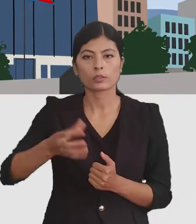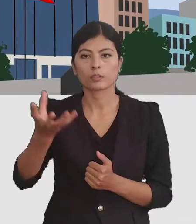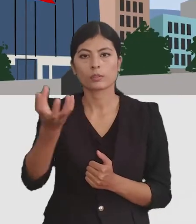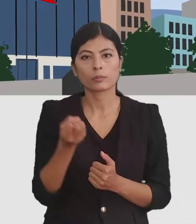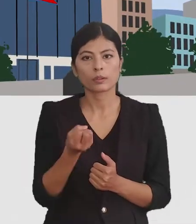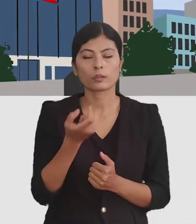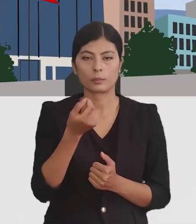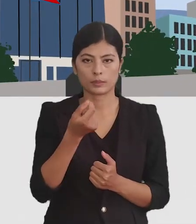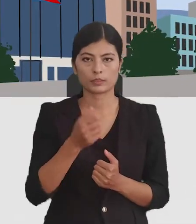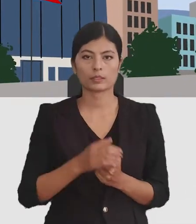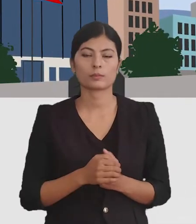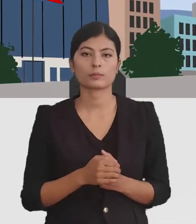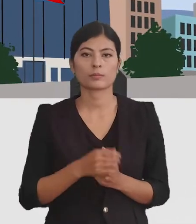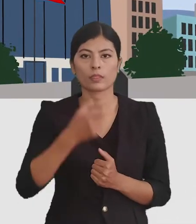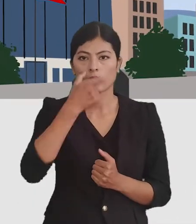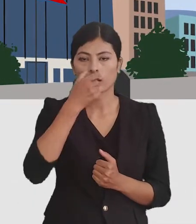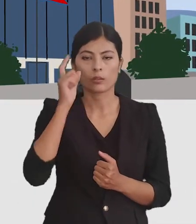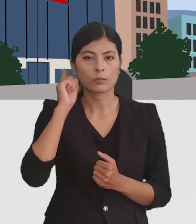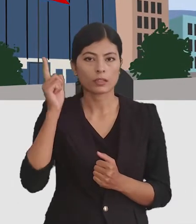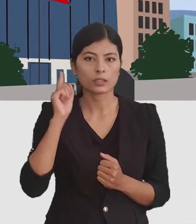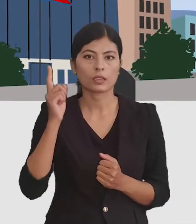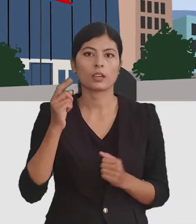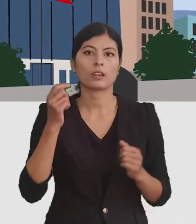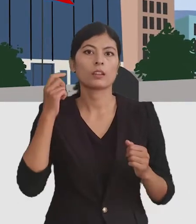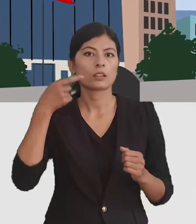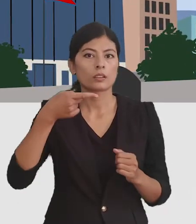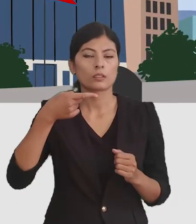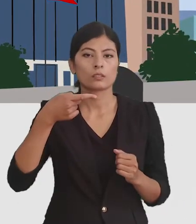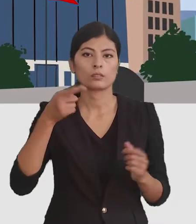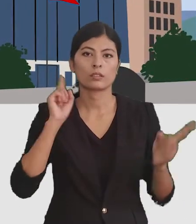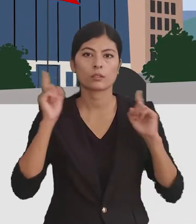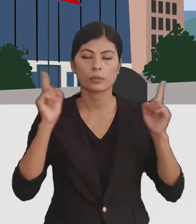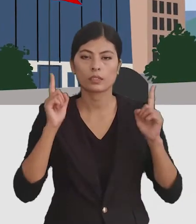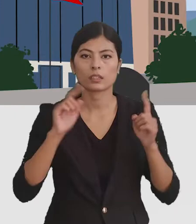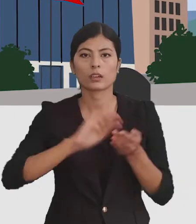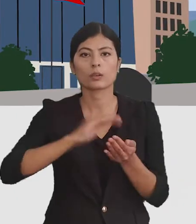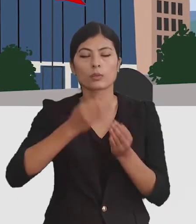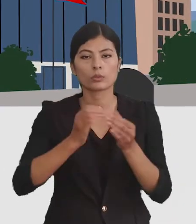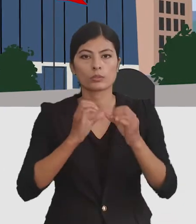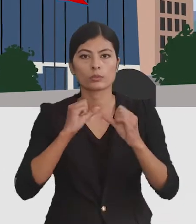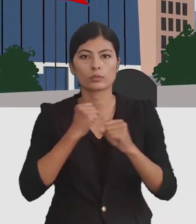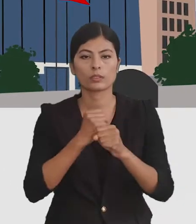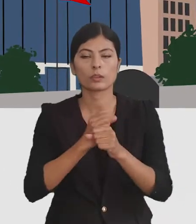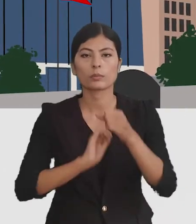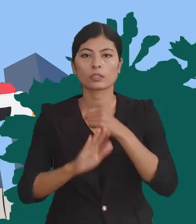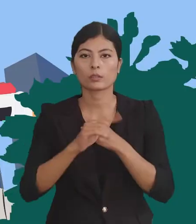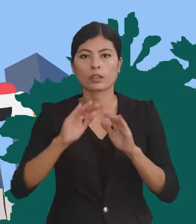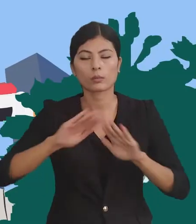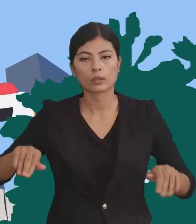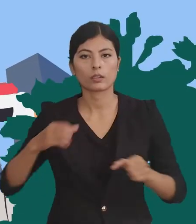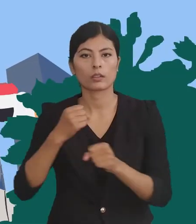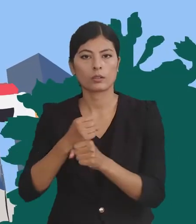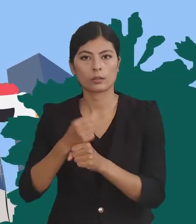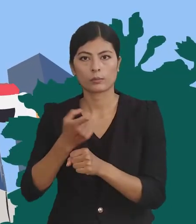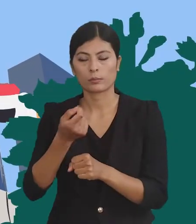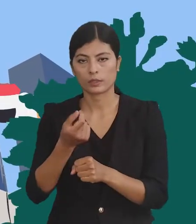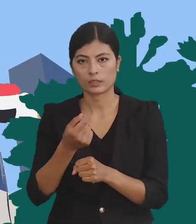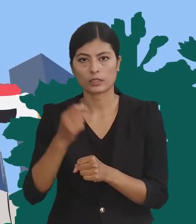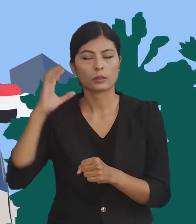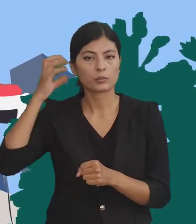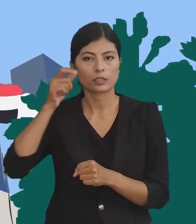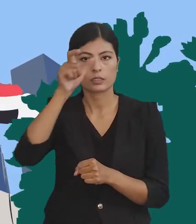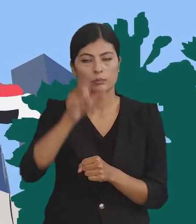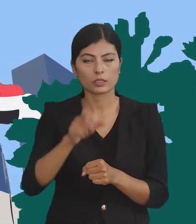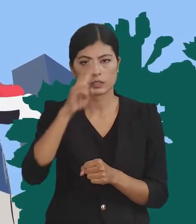से प्राप्त रकम, नगर पालिका कोष परिचालन के लेल छुटेले रकम, विदेशी व्यक्ति चाहे सरकार